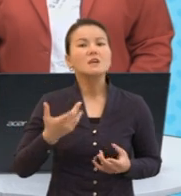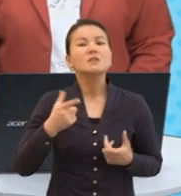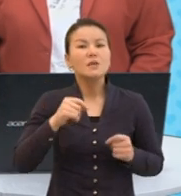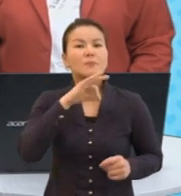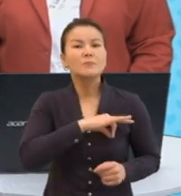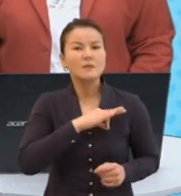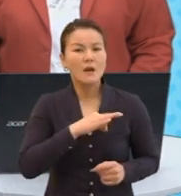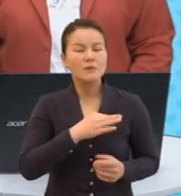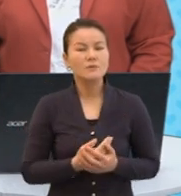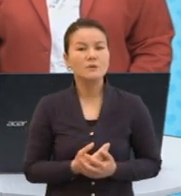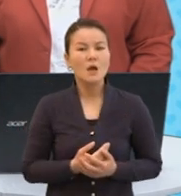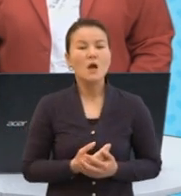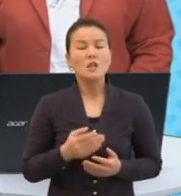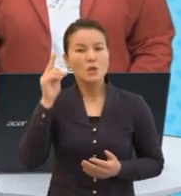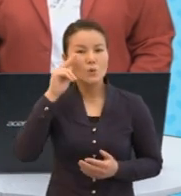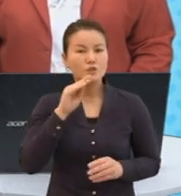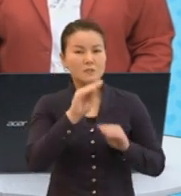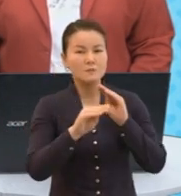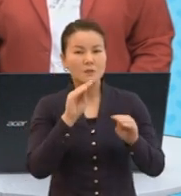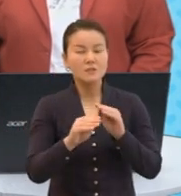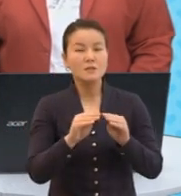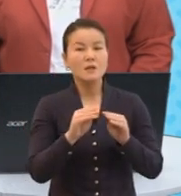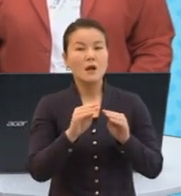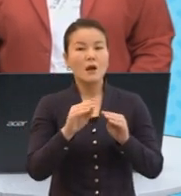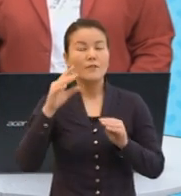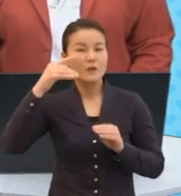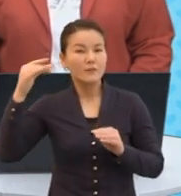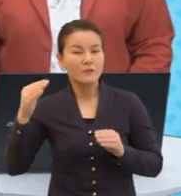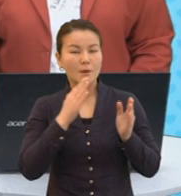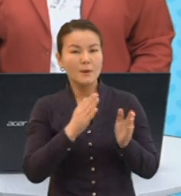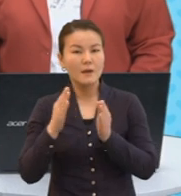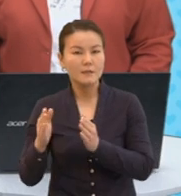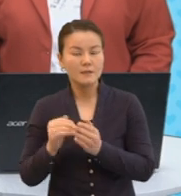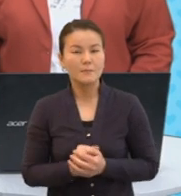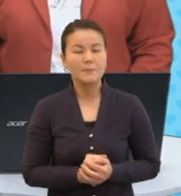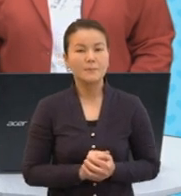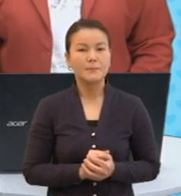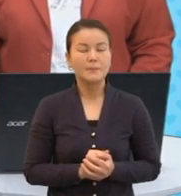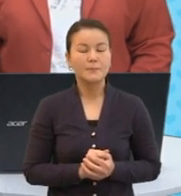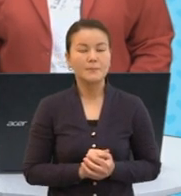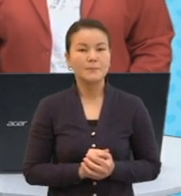применяют. Научимся располагать слова в алфавитном порядке.